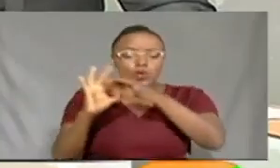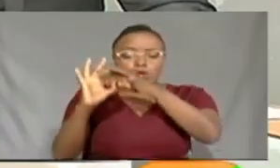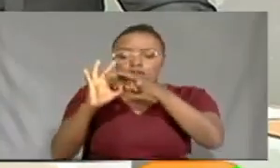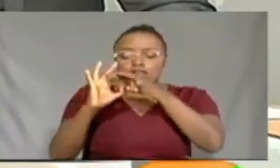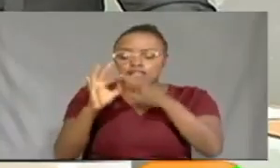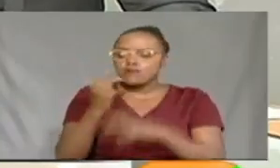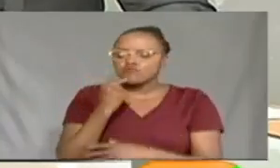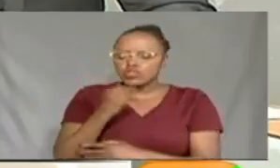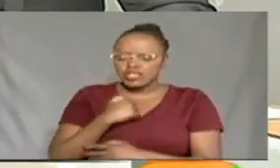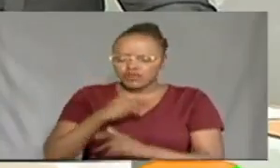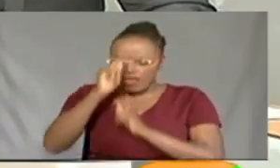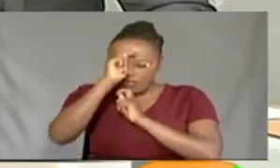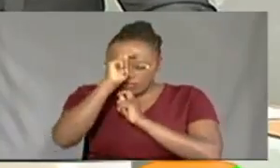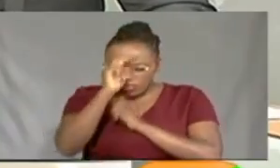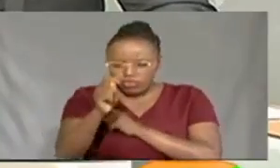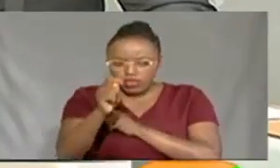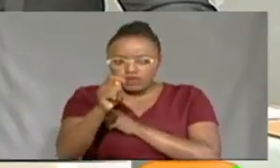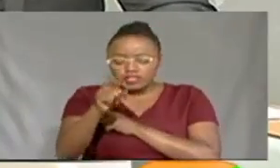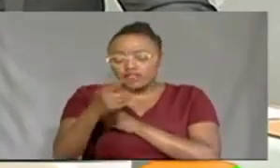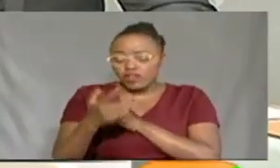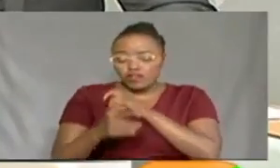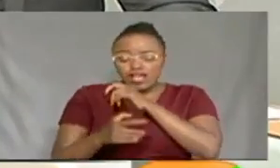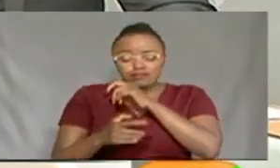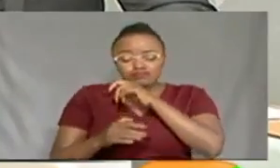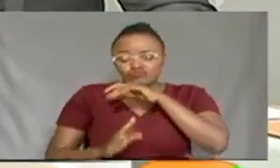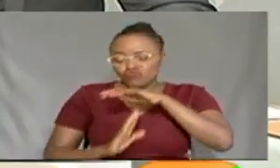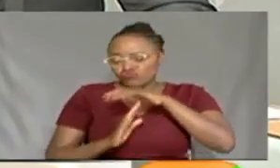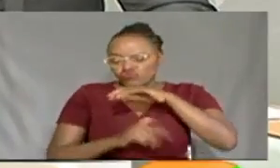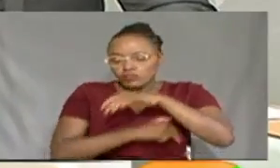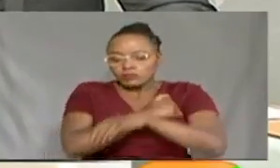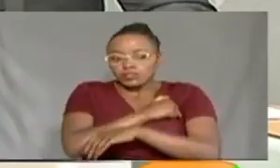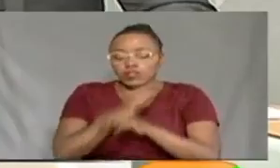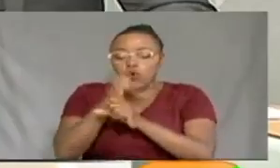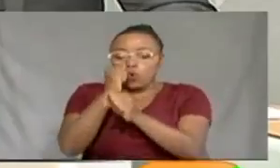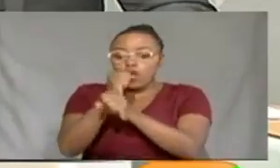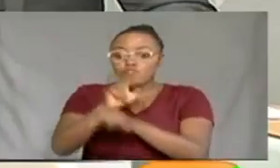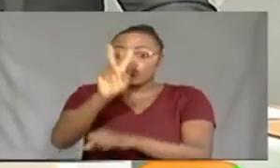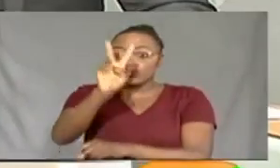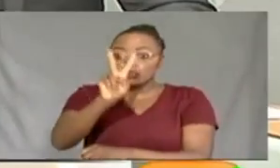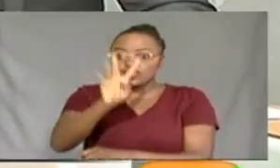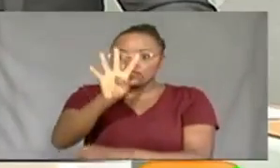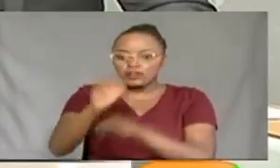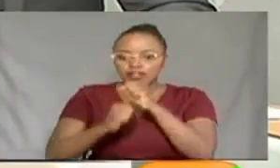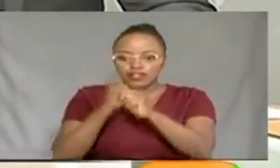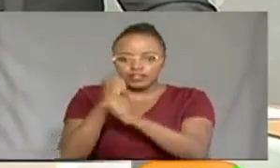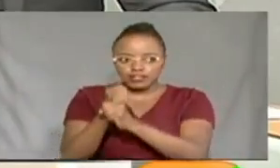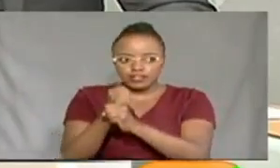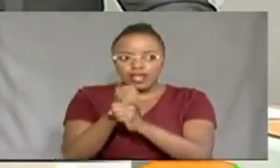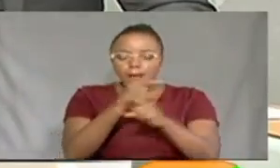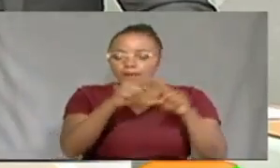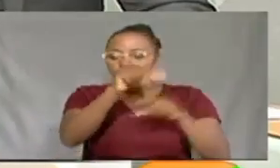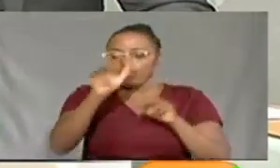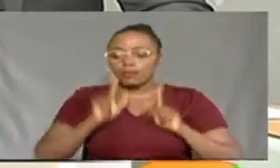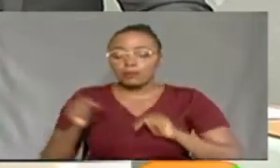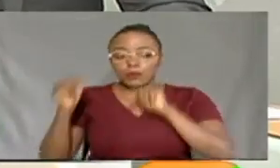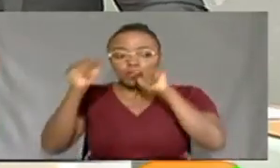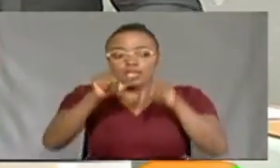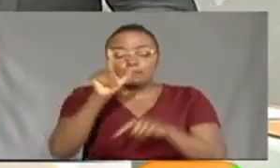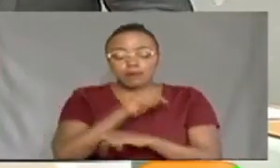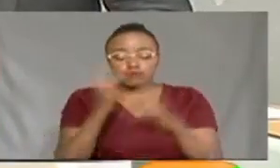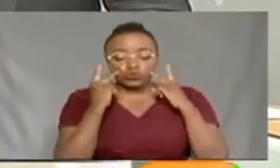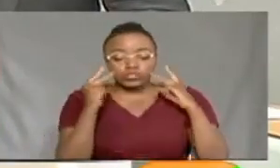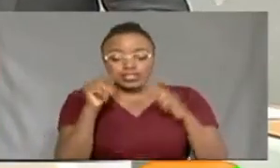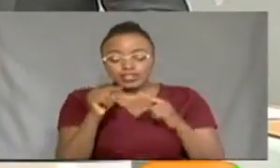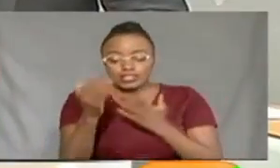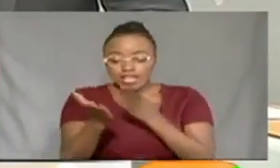mstaafu amepewa heshima kama amiri jeshi mkuu aliyehudumu kwa miaka 24. Hata hivyo, baadhi waliofika kushuhudia hafla